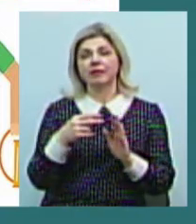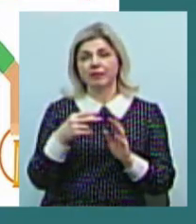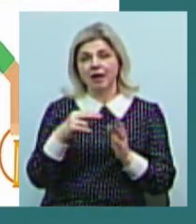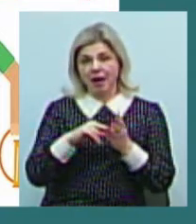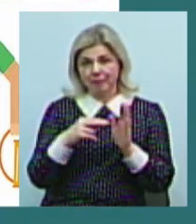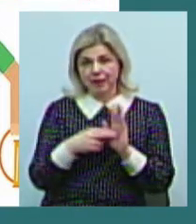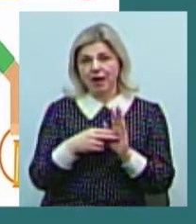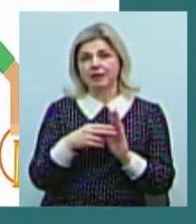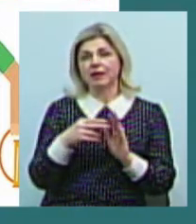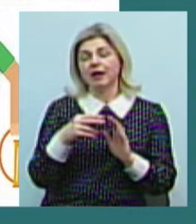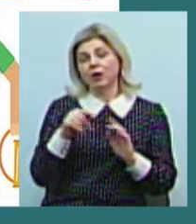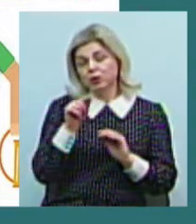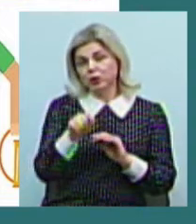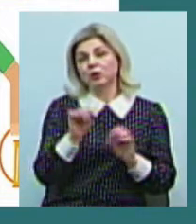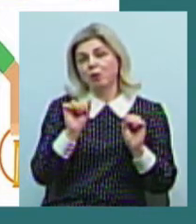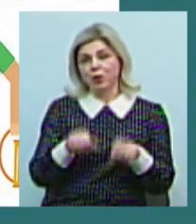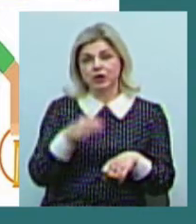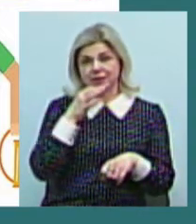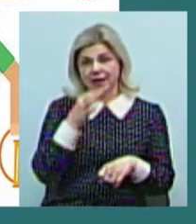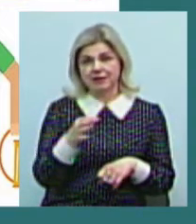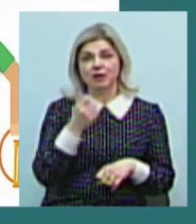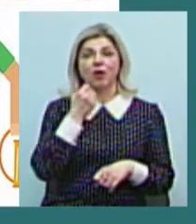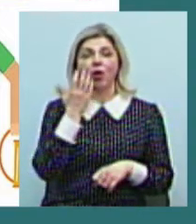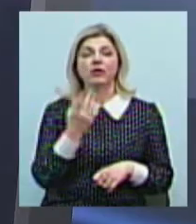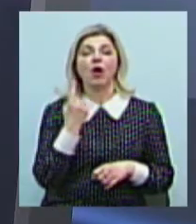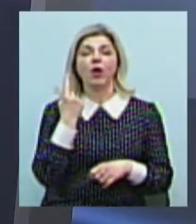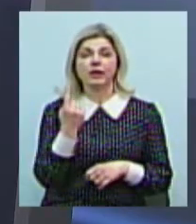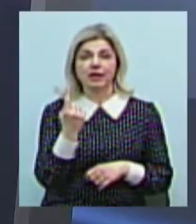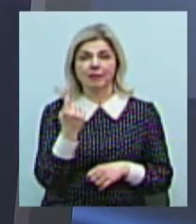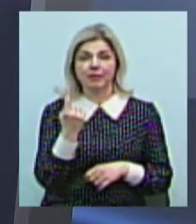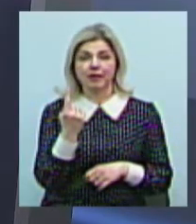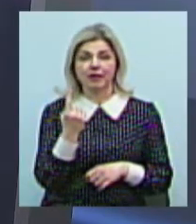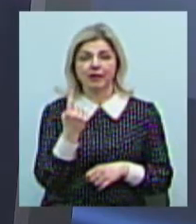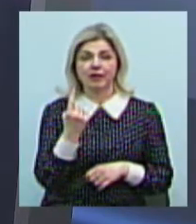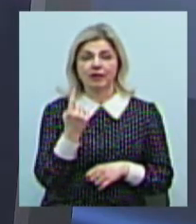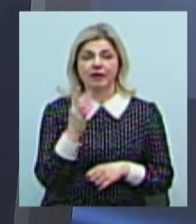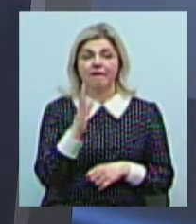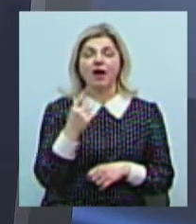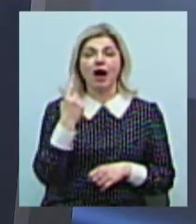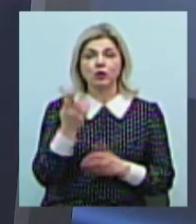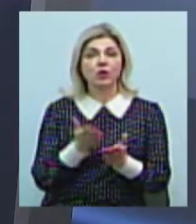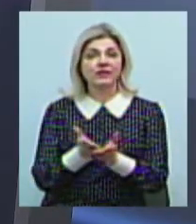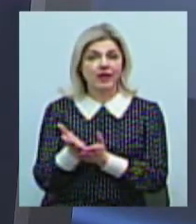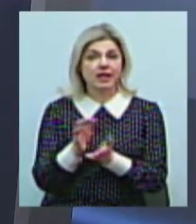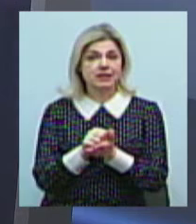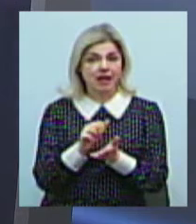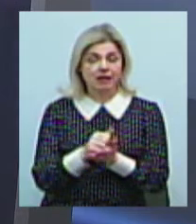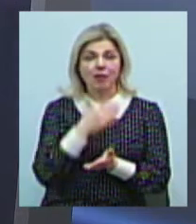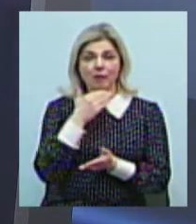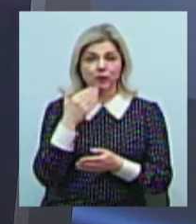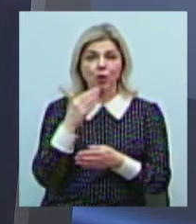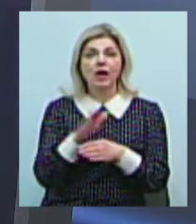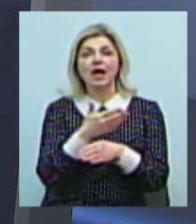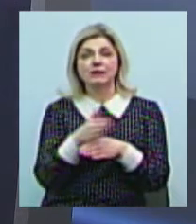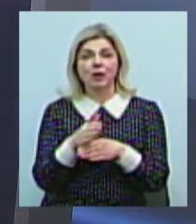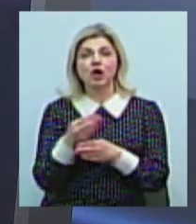Ну, тут можна сказати, що коли одною сферой занимается много распорядников